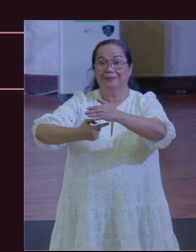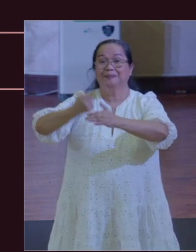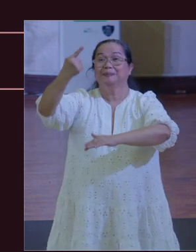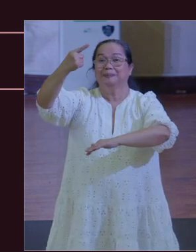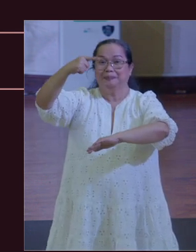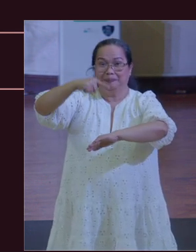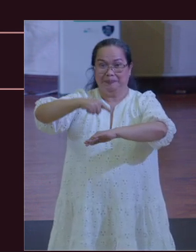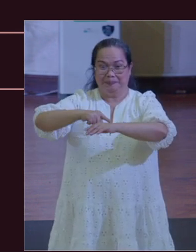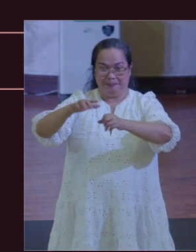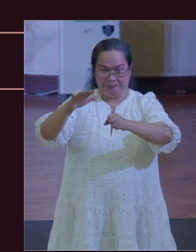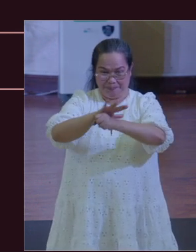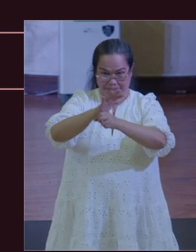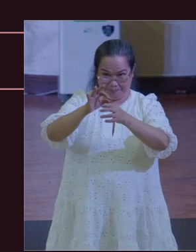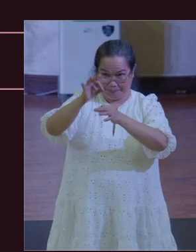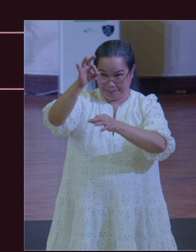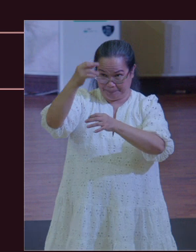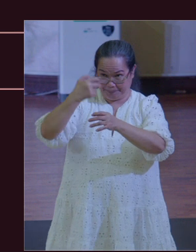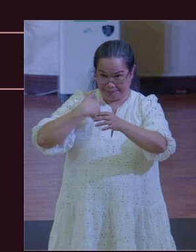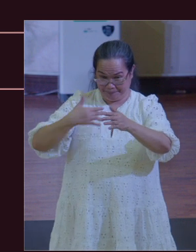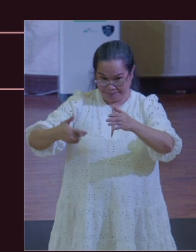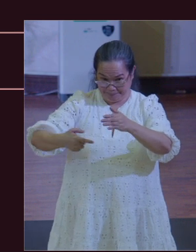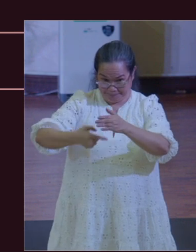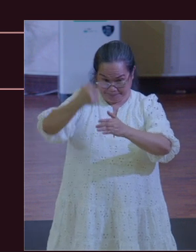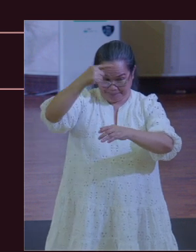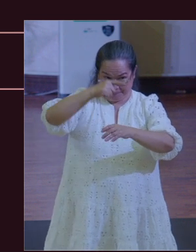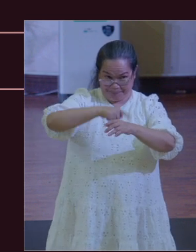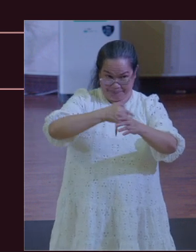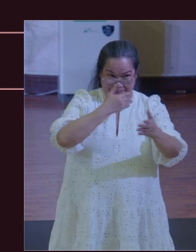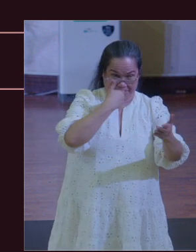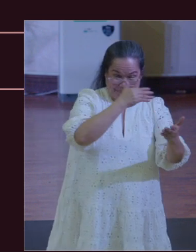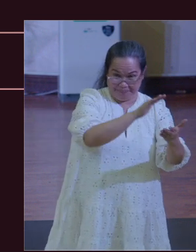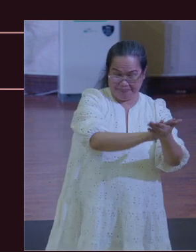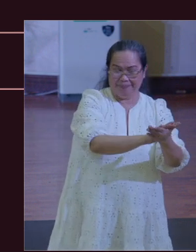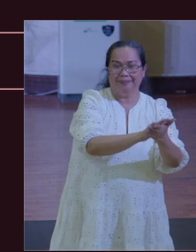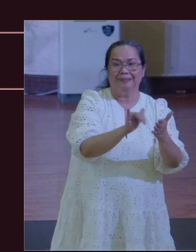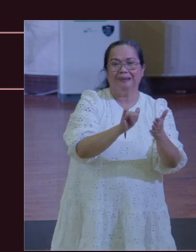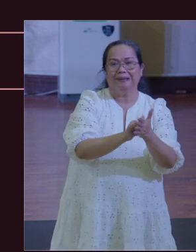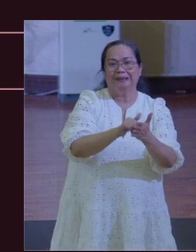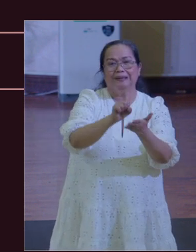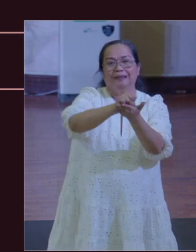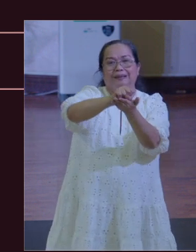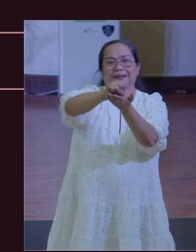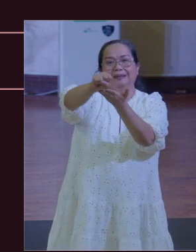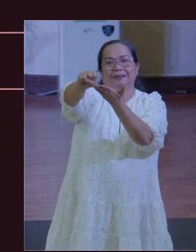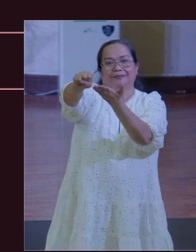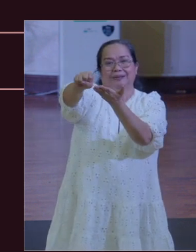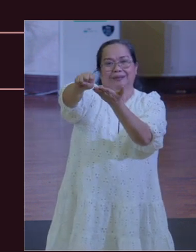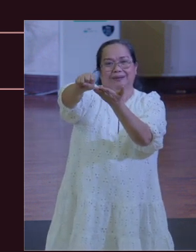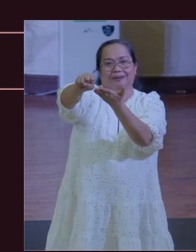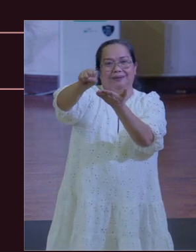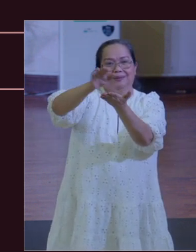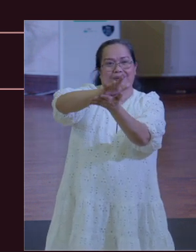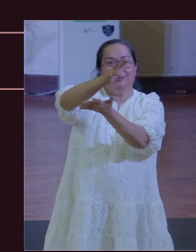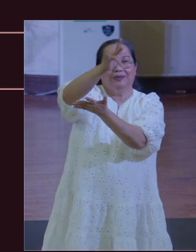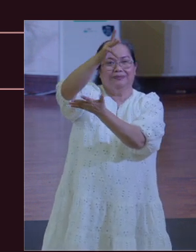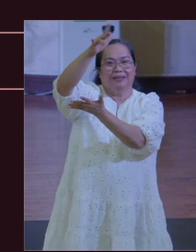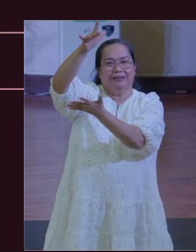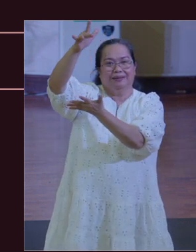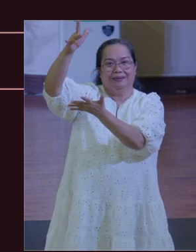spirit-filled ako, minsan hindi. Minsan may yan, sanctification yun.